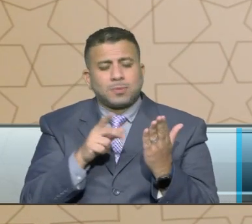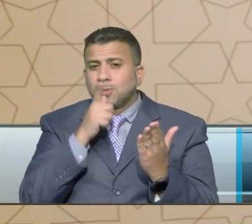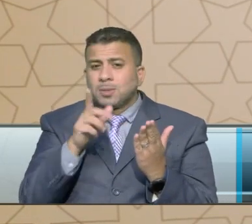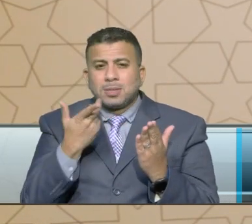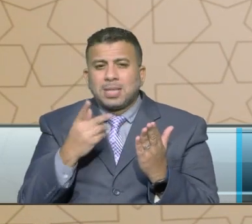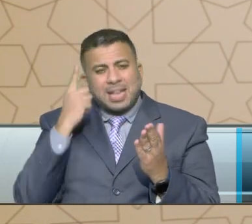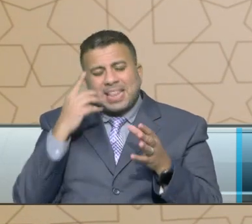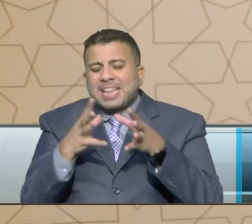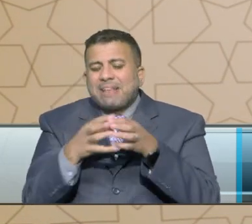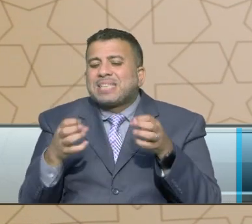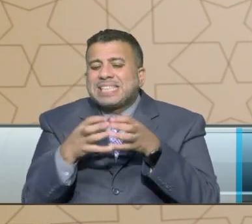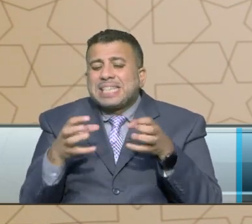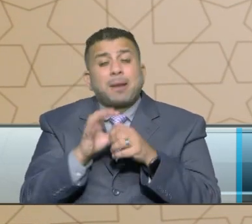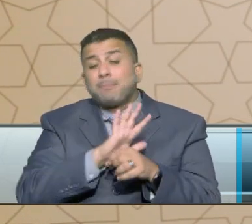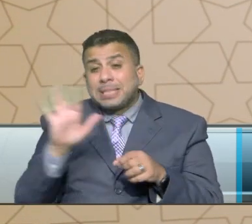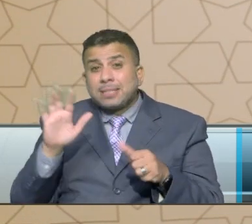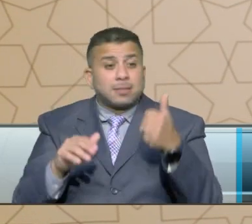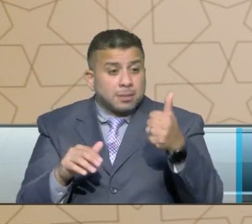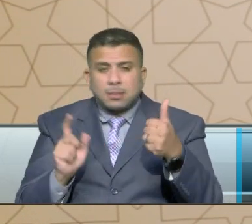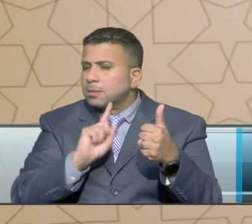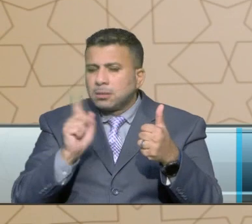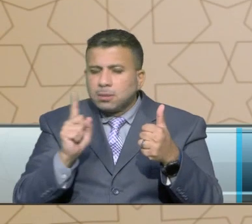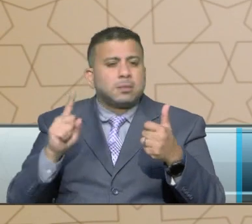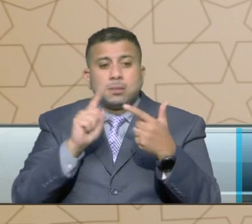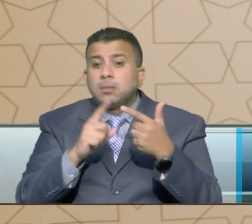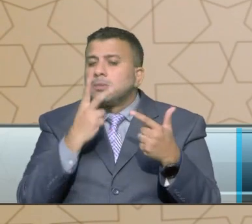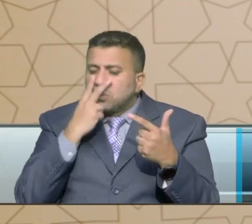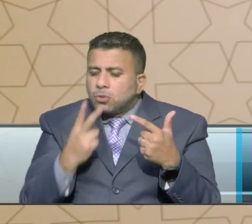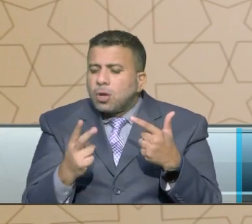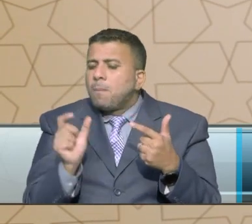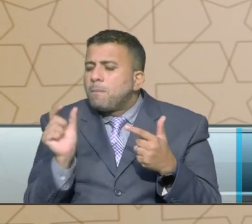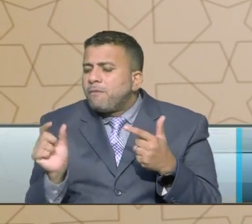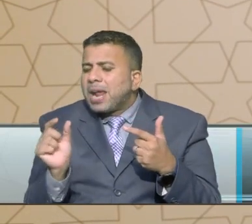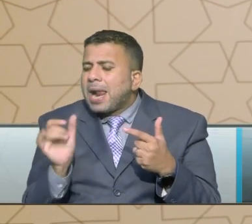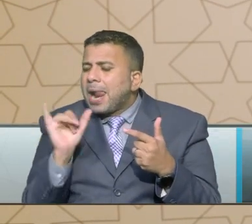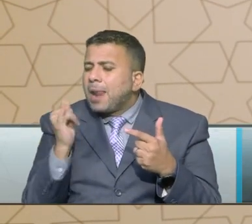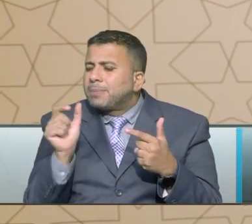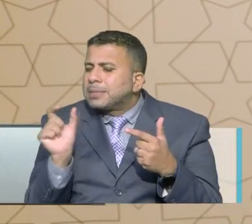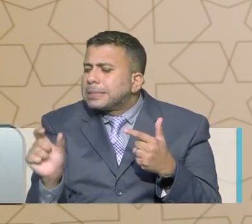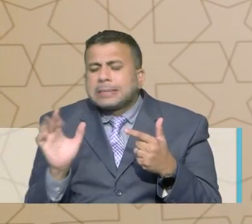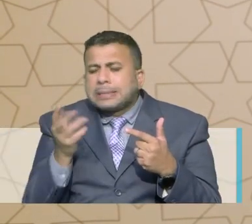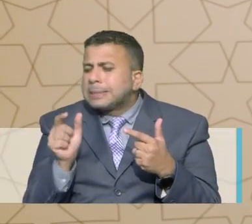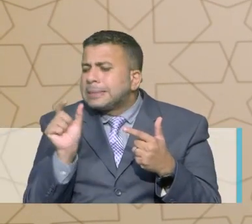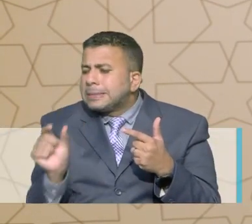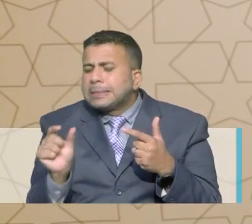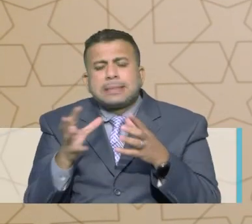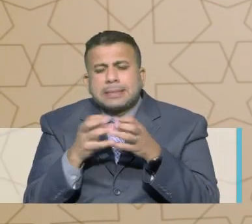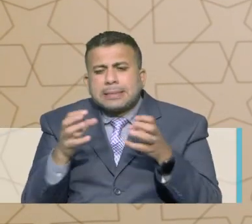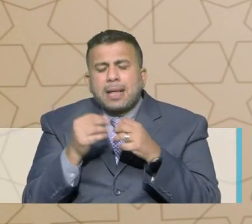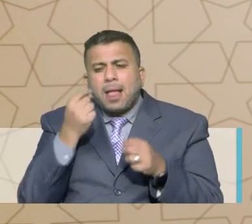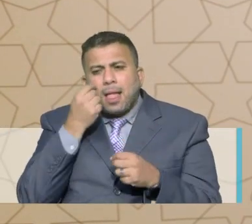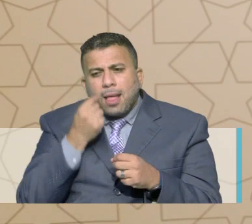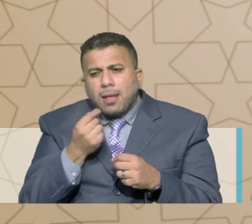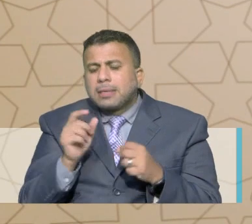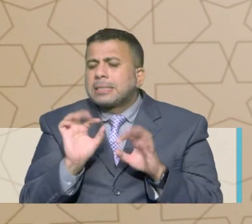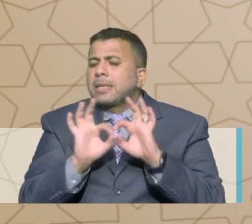نكتفي بتفسيرها فقط وانما علينا ان ننظر الى مفرداتها ودلالاتها واعجازها